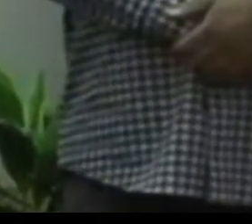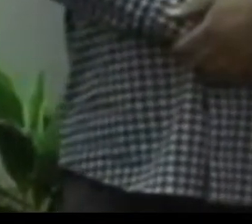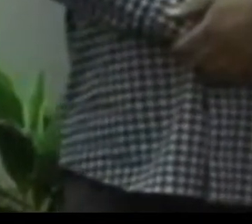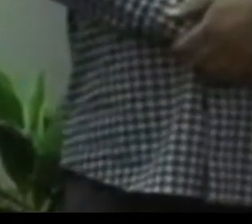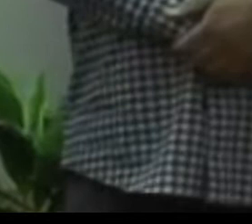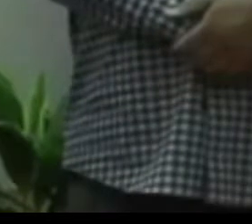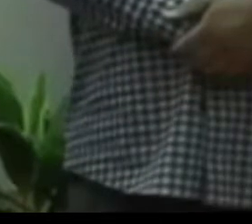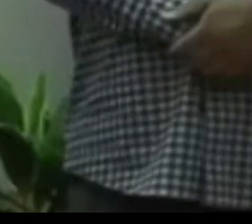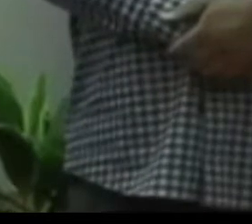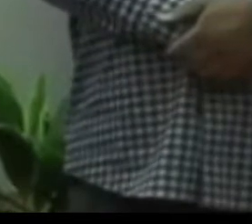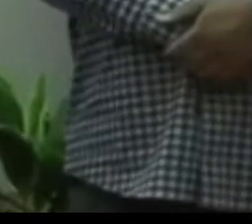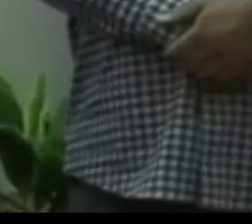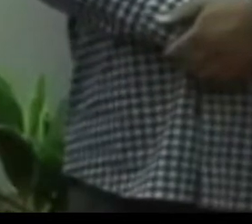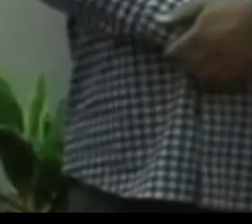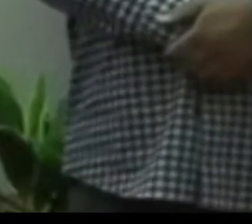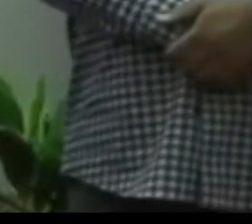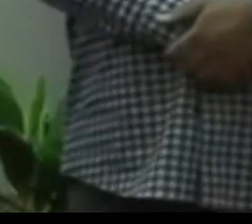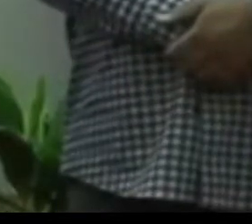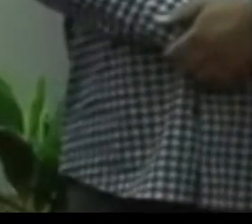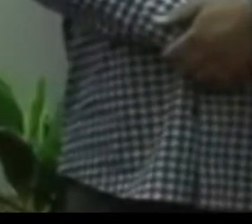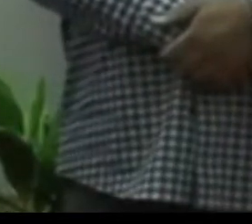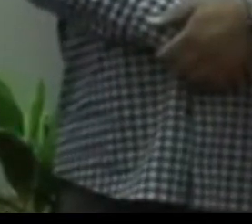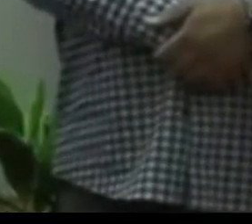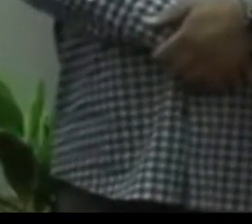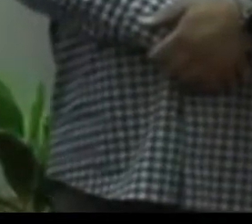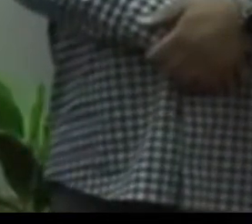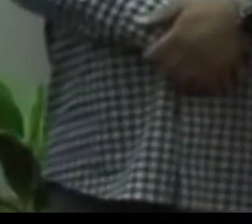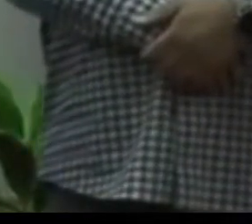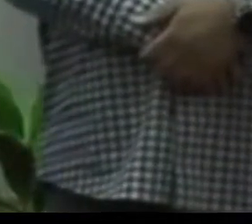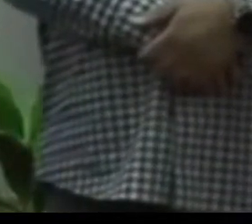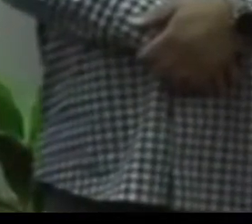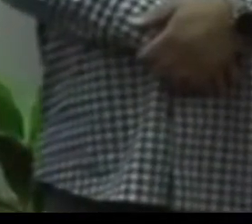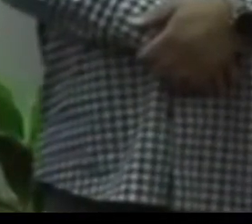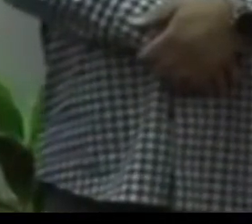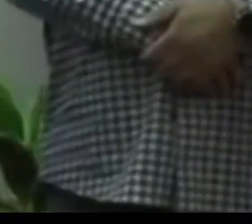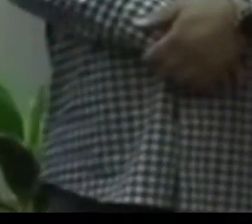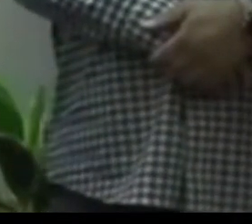Dan juga selamat petang kepada semua rakan-rakan media.